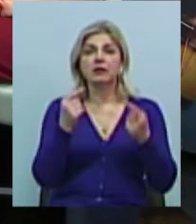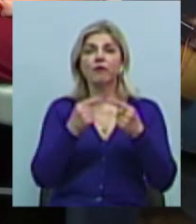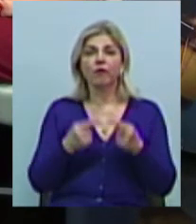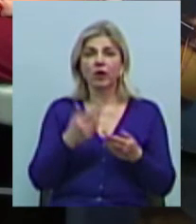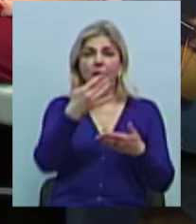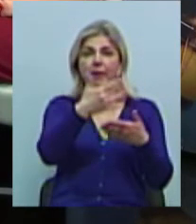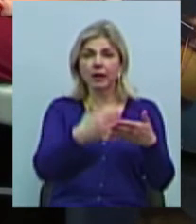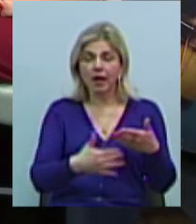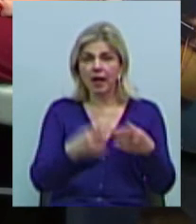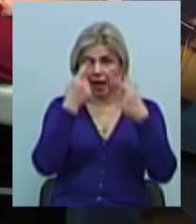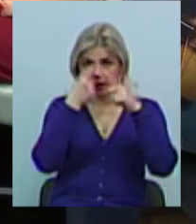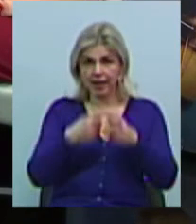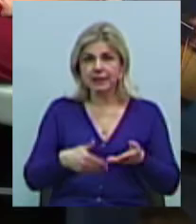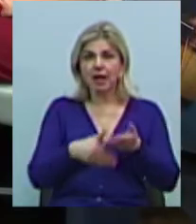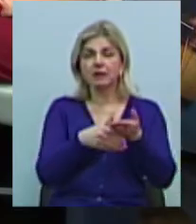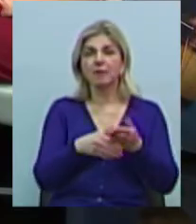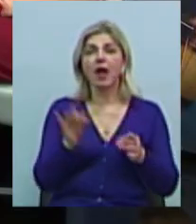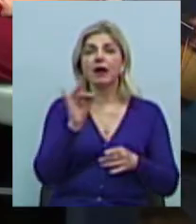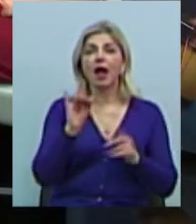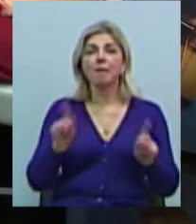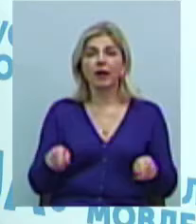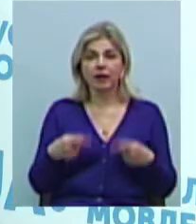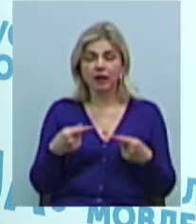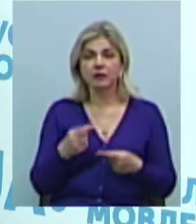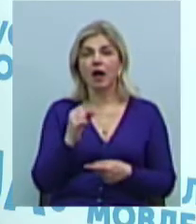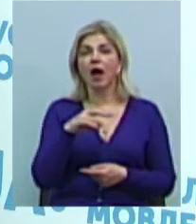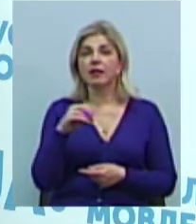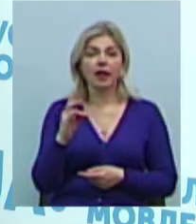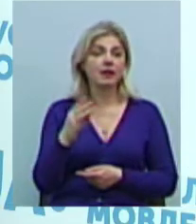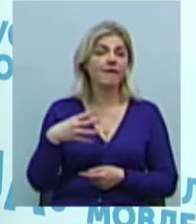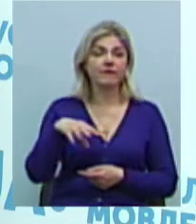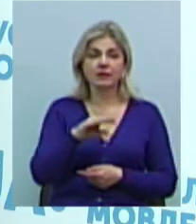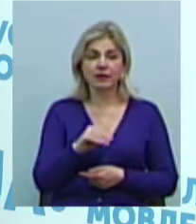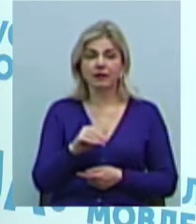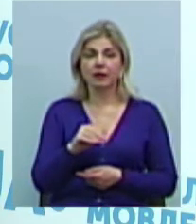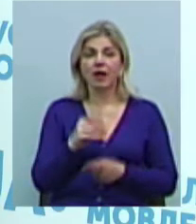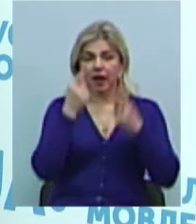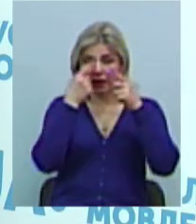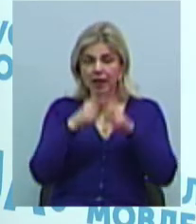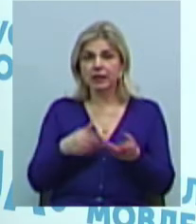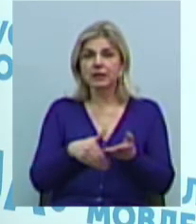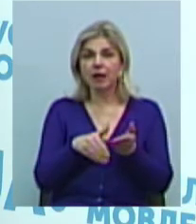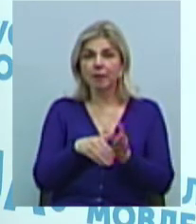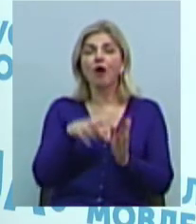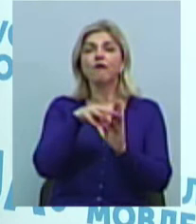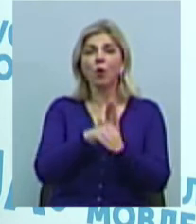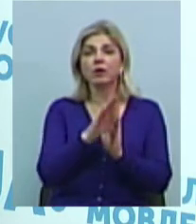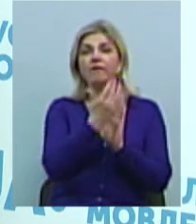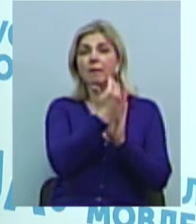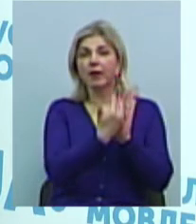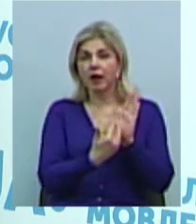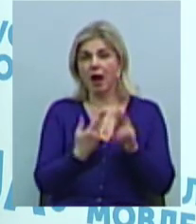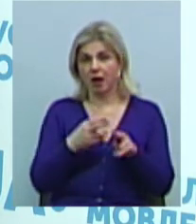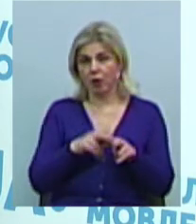перелік технічних засобів реабілітації, але не всі ті технічні засоби входять в той перелік, які потрібні